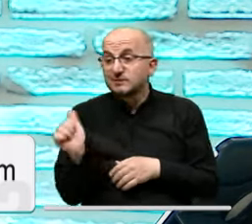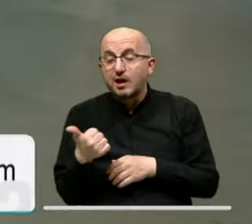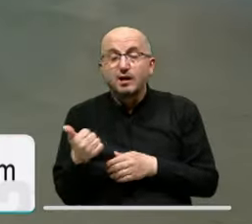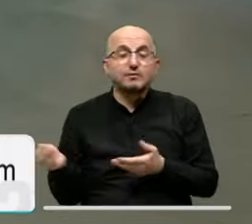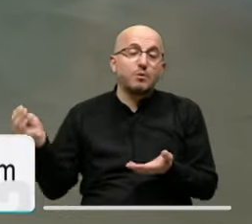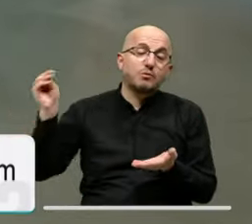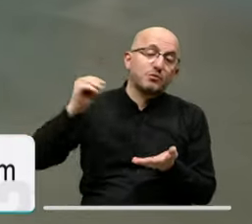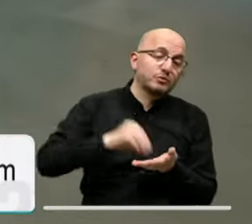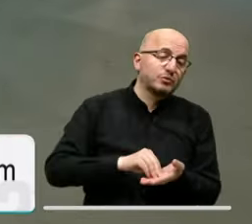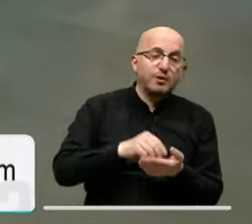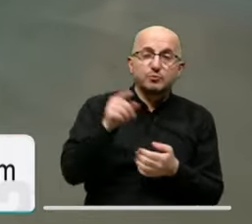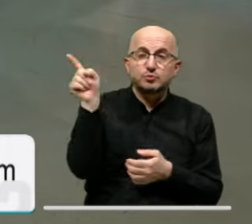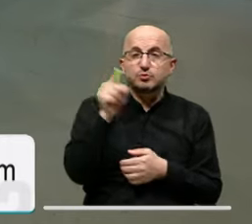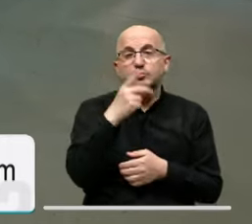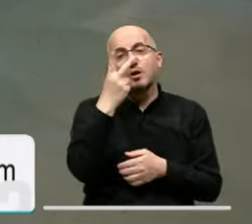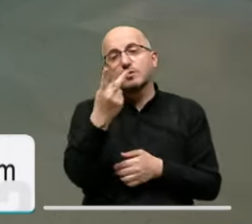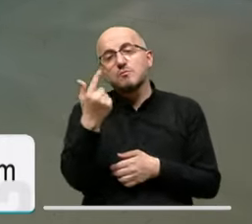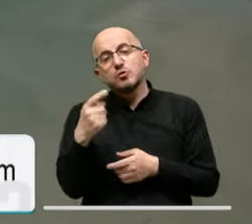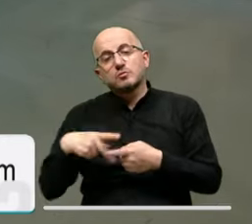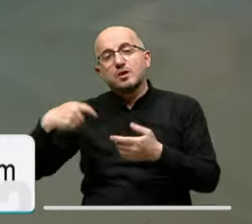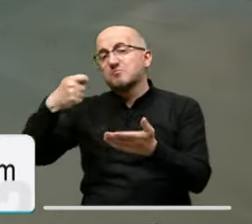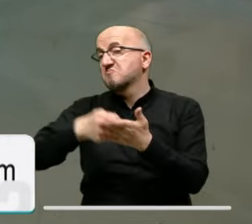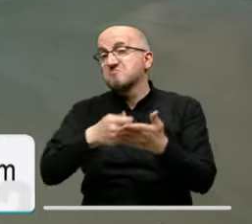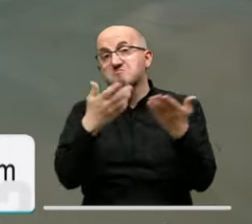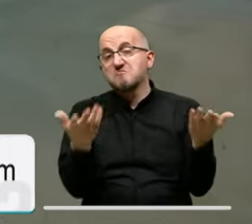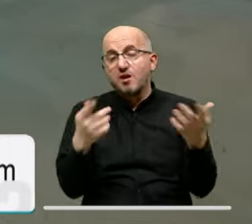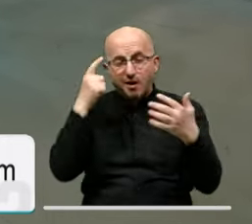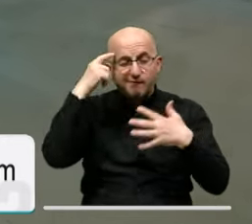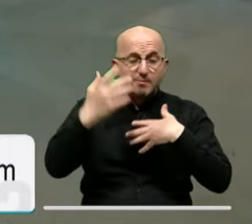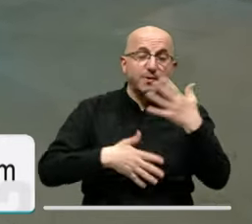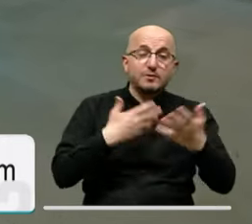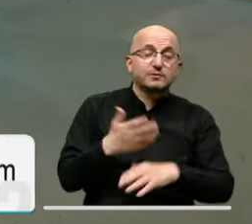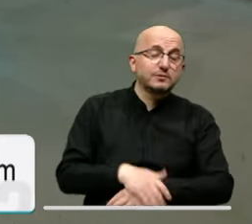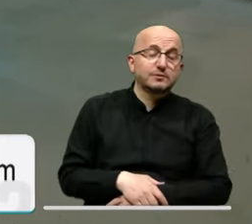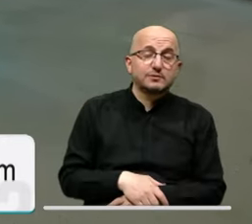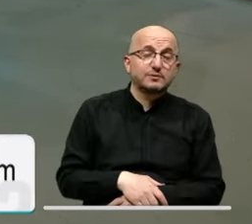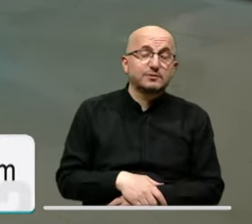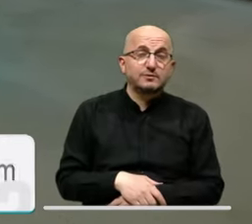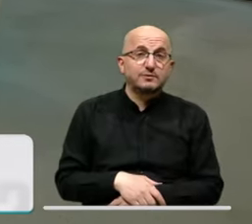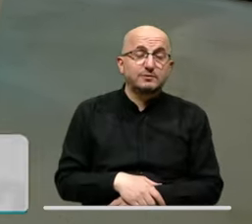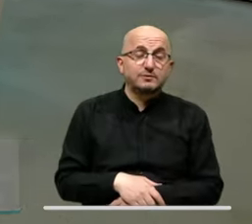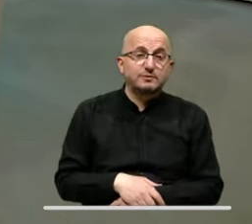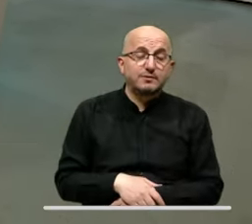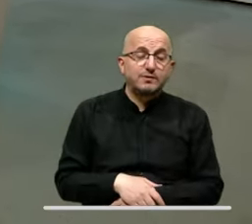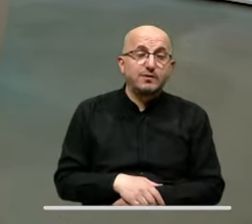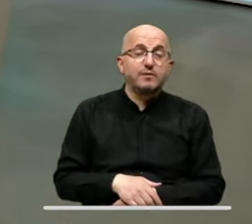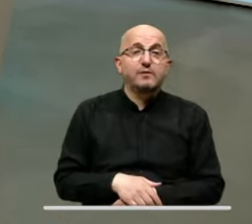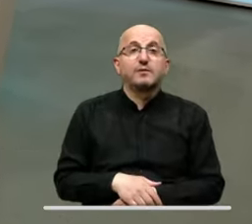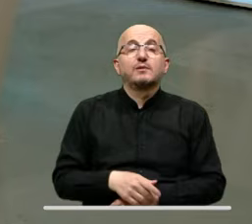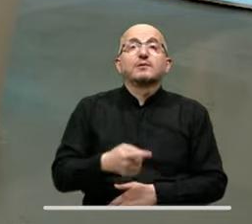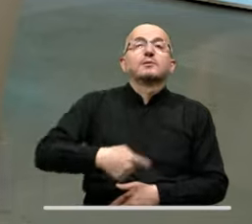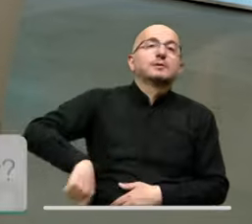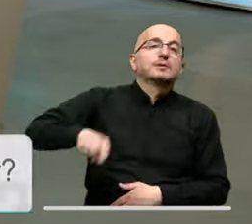ortaya koyacağım % 2,5'' unu zekat olarak mı vereceğim biraz kafam karıştı demiş Evet bir defa biz